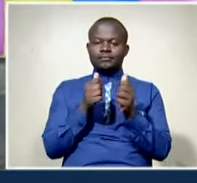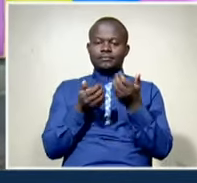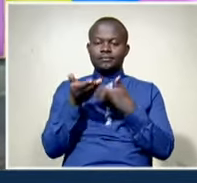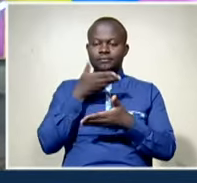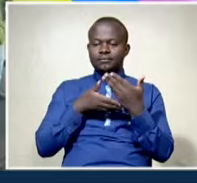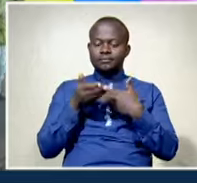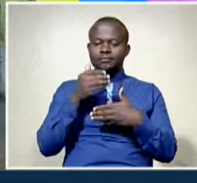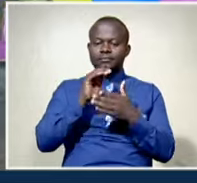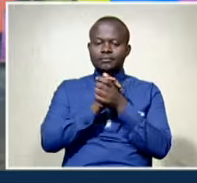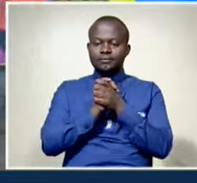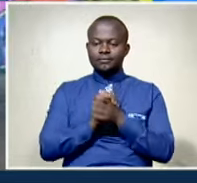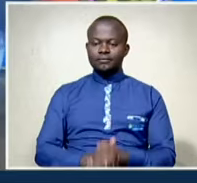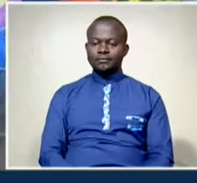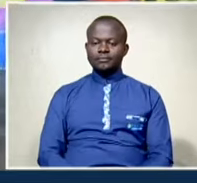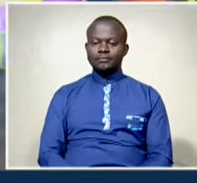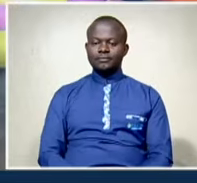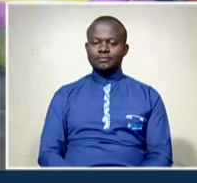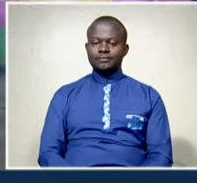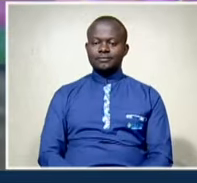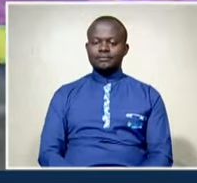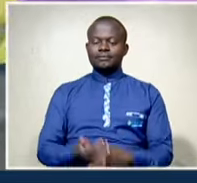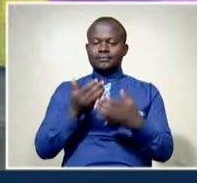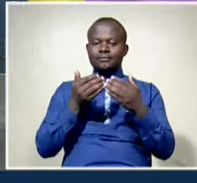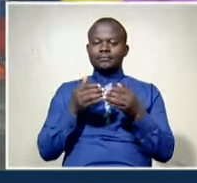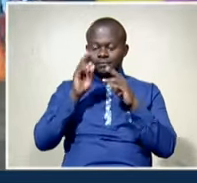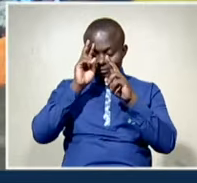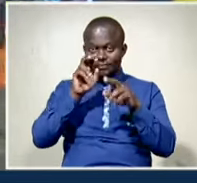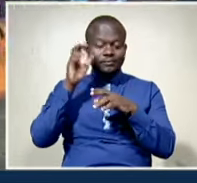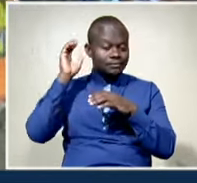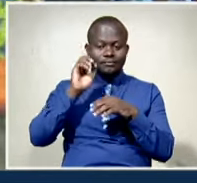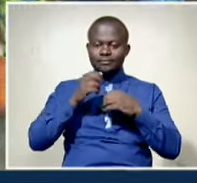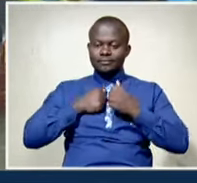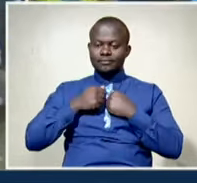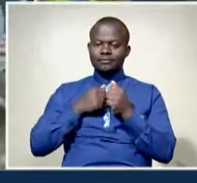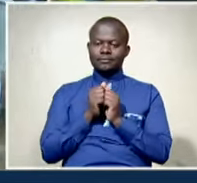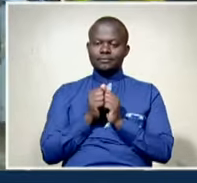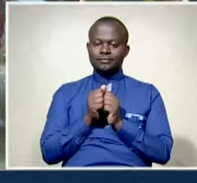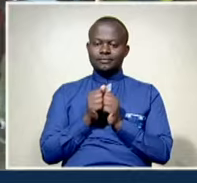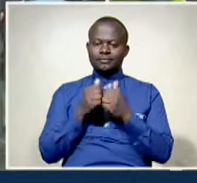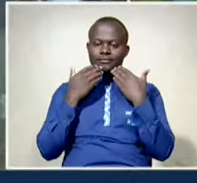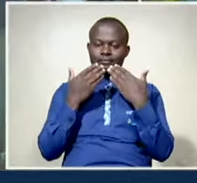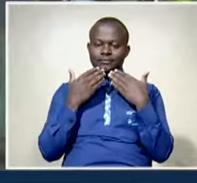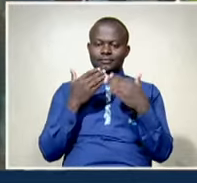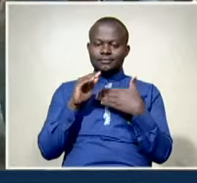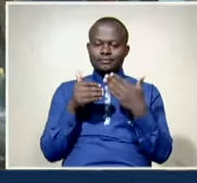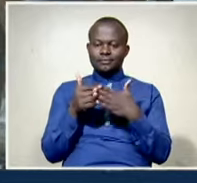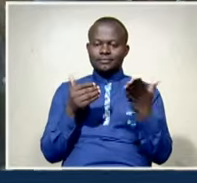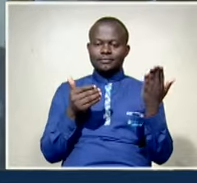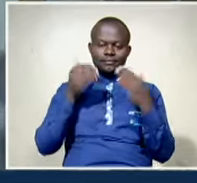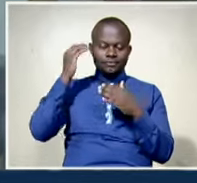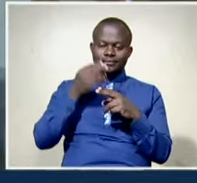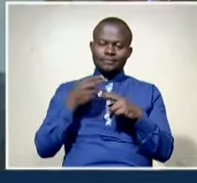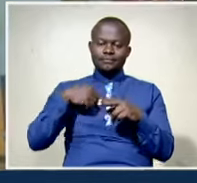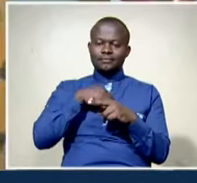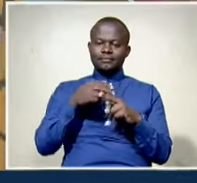kuri iki cyicungo mwiriwe neza mama mwiriwe neza yego muri bwira abakurikiye amakuru ya televiziyo Rwanda murakoze amazina yanjye yitwa